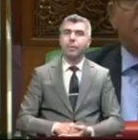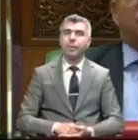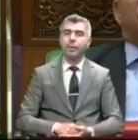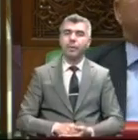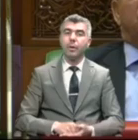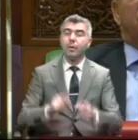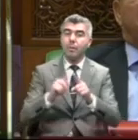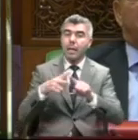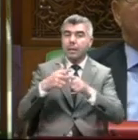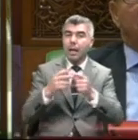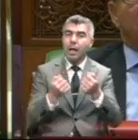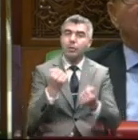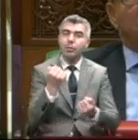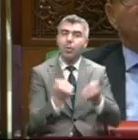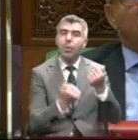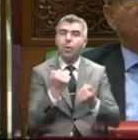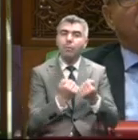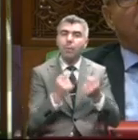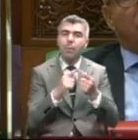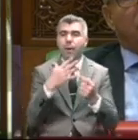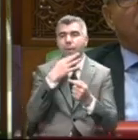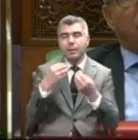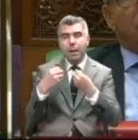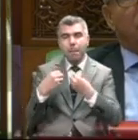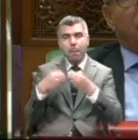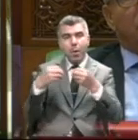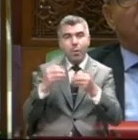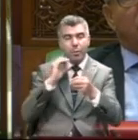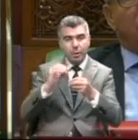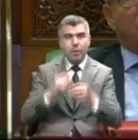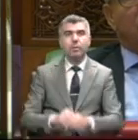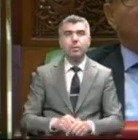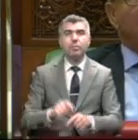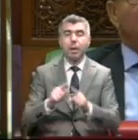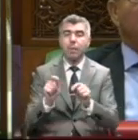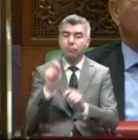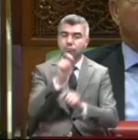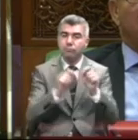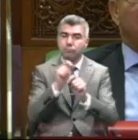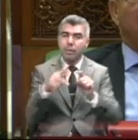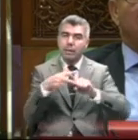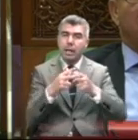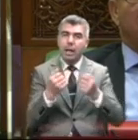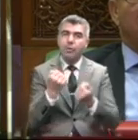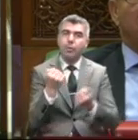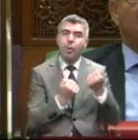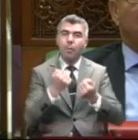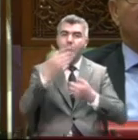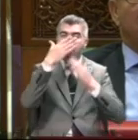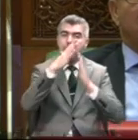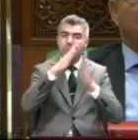لاجل صناعه السيارات وتسهيل التسويقها وتصديرها وذلك بدفع تطوير صناعه السيارات في المملكه وذلك